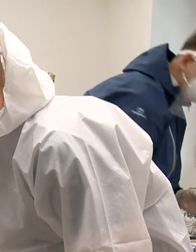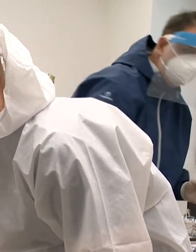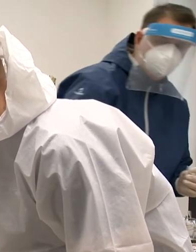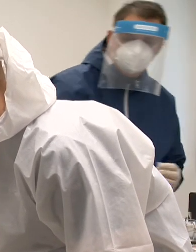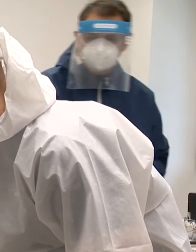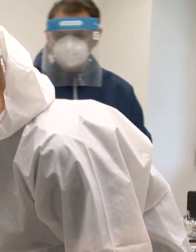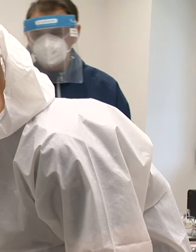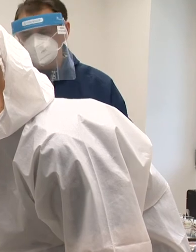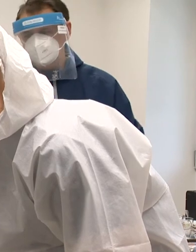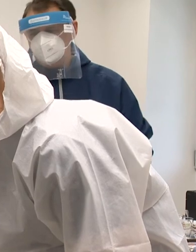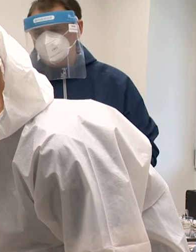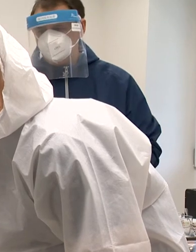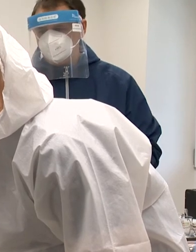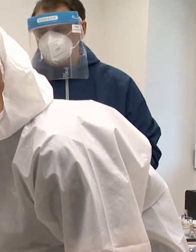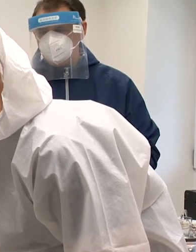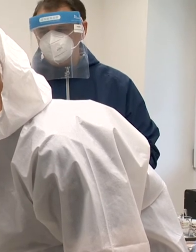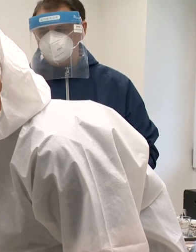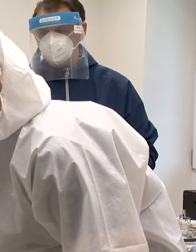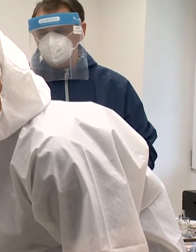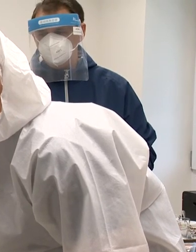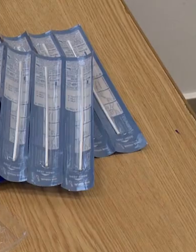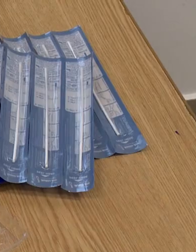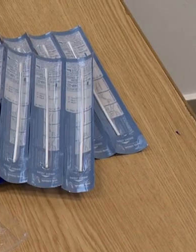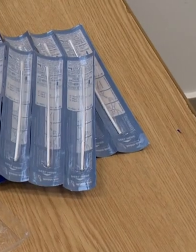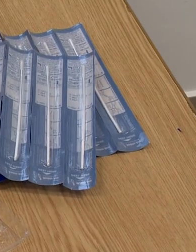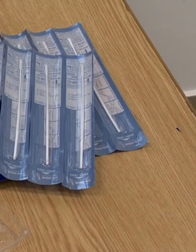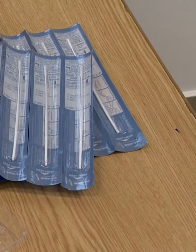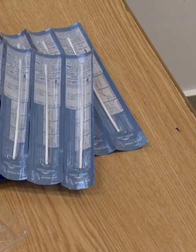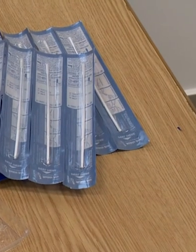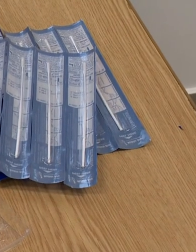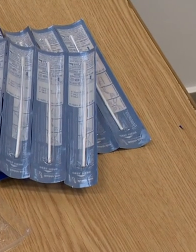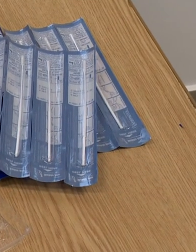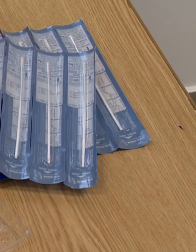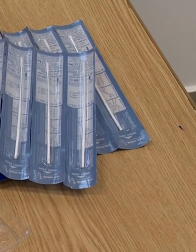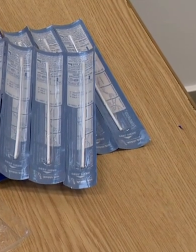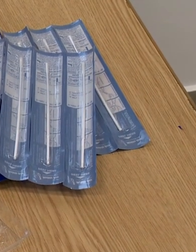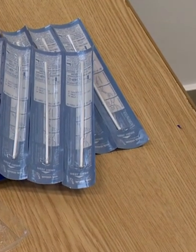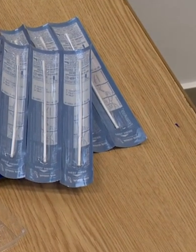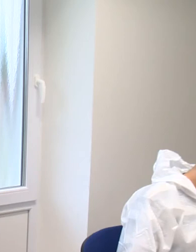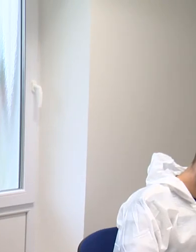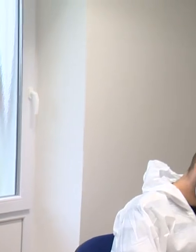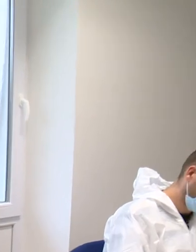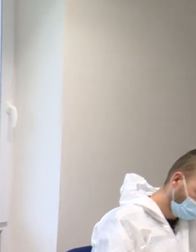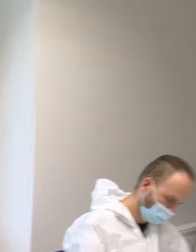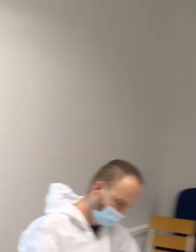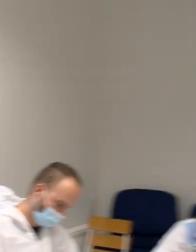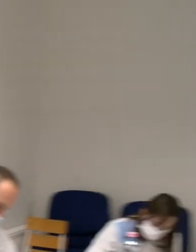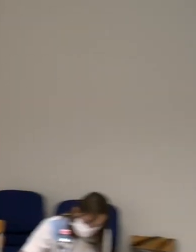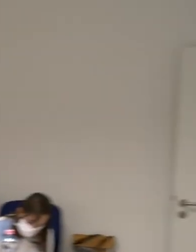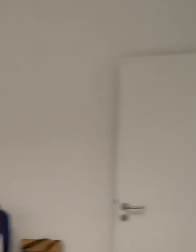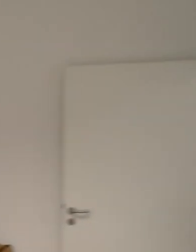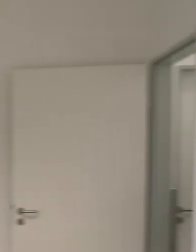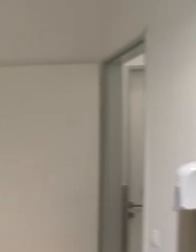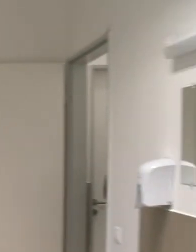tesztelésének eredményeit a kormány egységesen is nyilvánosságra fogja hozni, tehát a pedagógusok teszteléséről, a